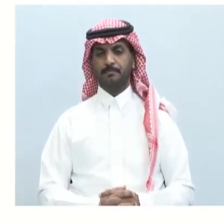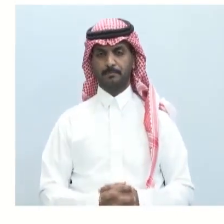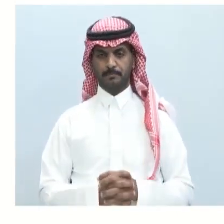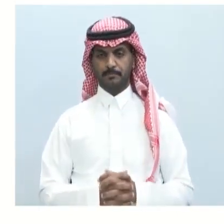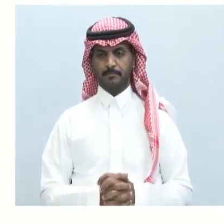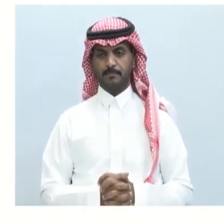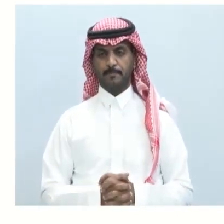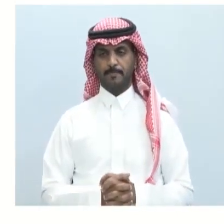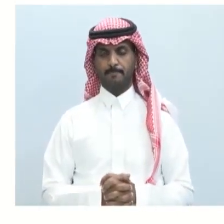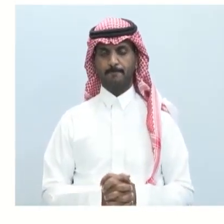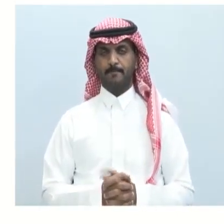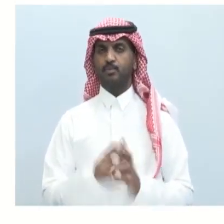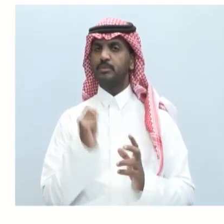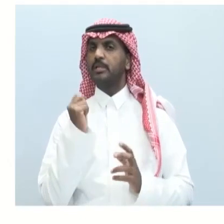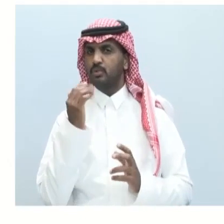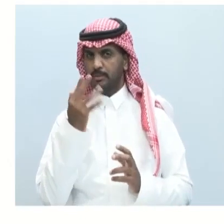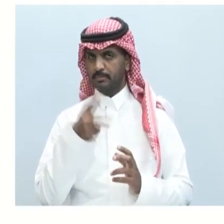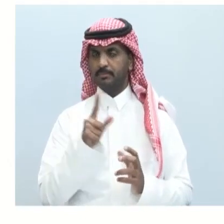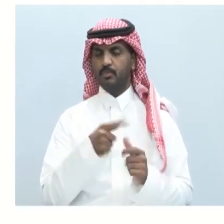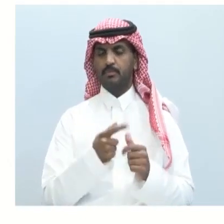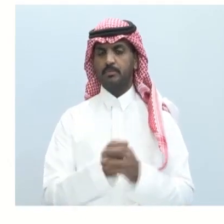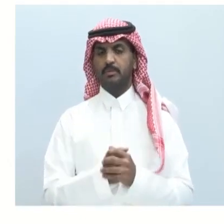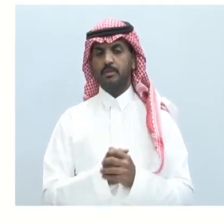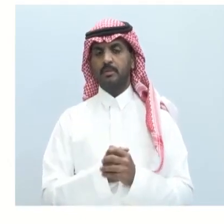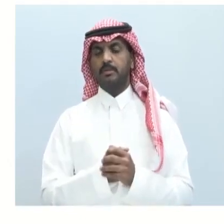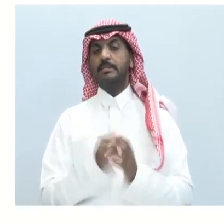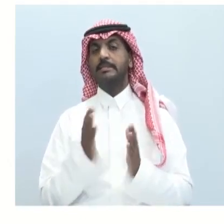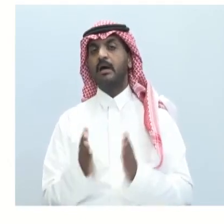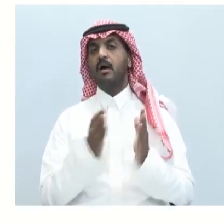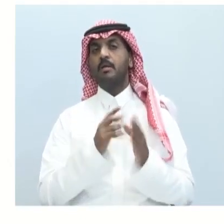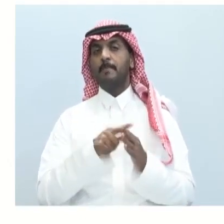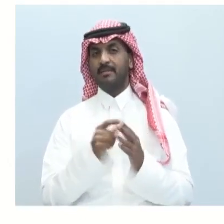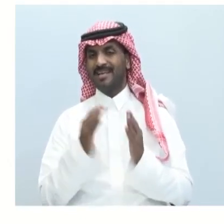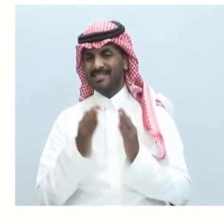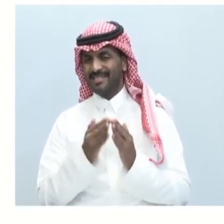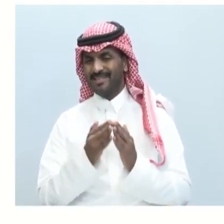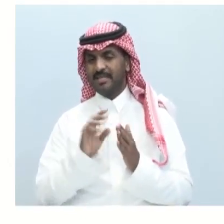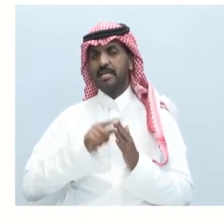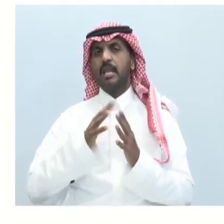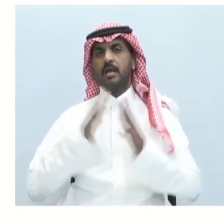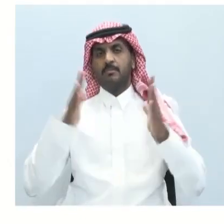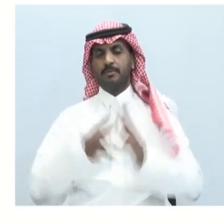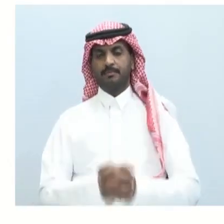عمليه تراتبيه عمليه ماذا ترتبيه ننتقل من الاصغر الى الاكبر